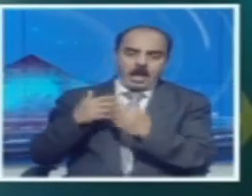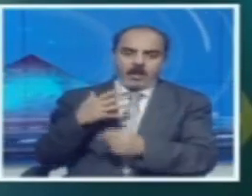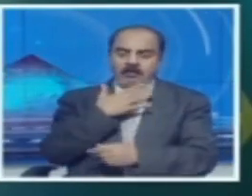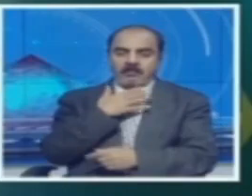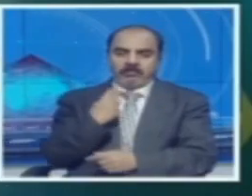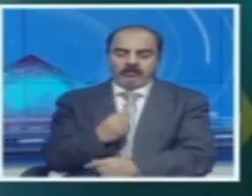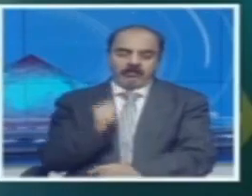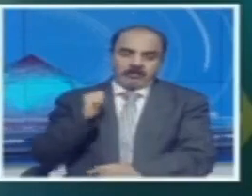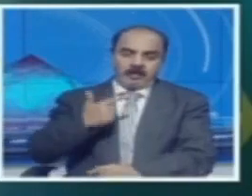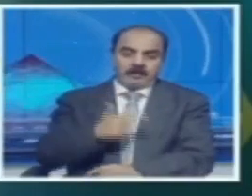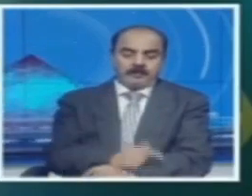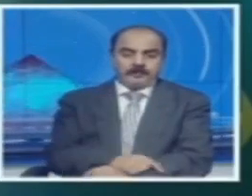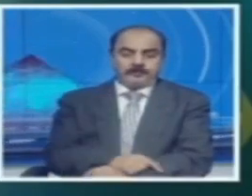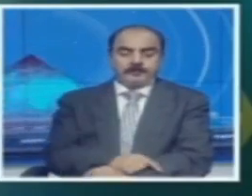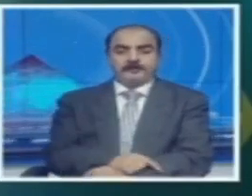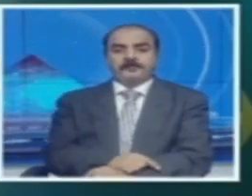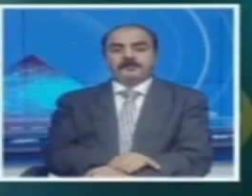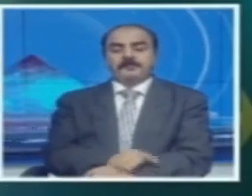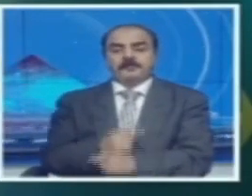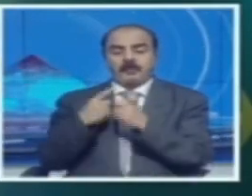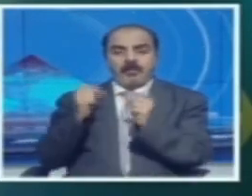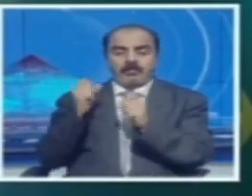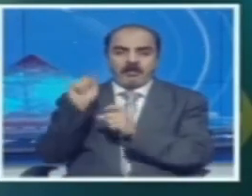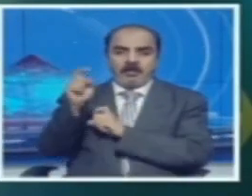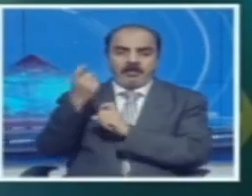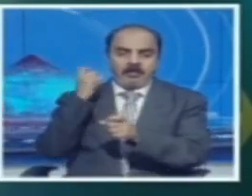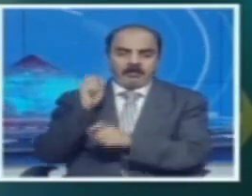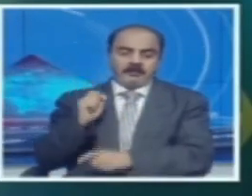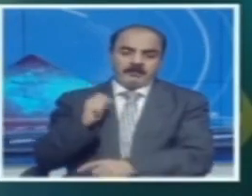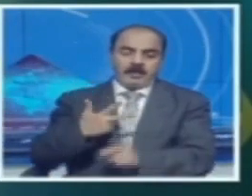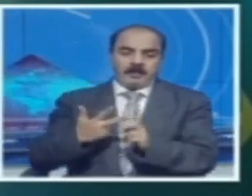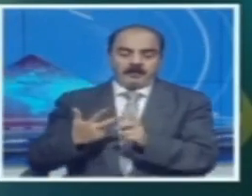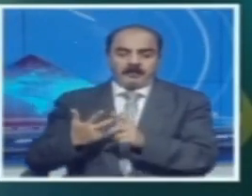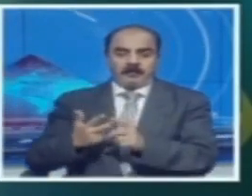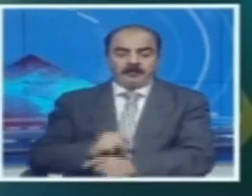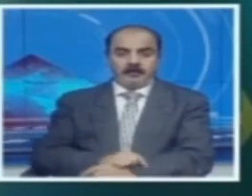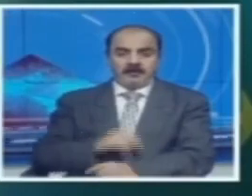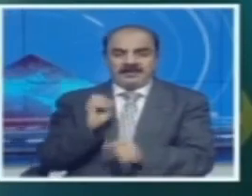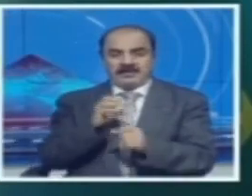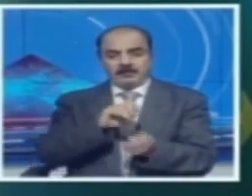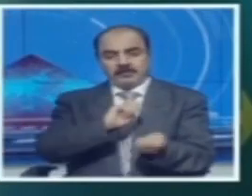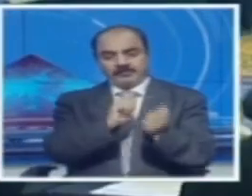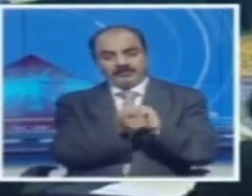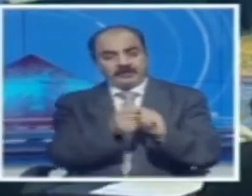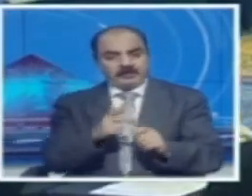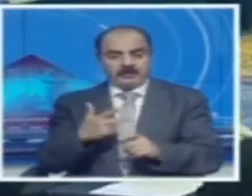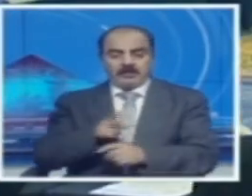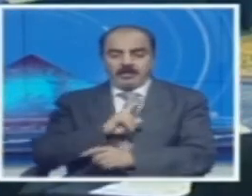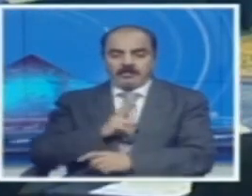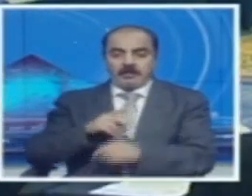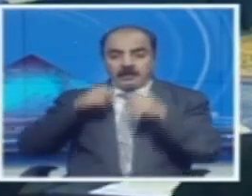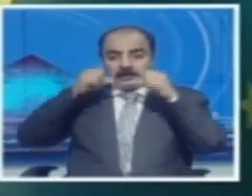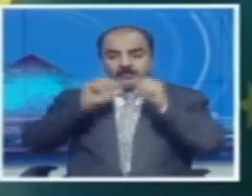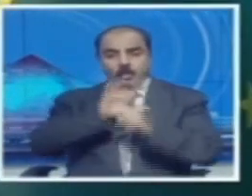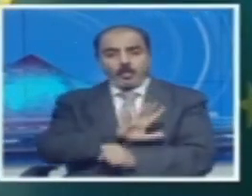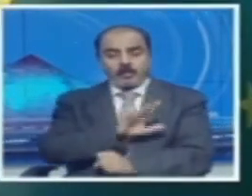القطاع الثاني هو الخاص بالنقل الكهربائي، القطاع الثالث هو المخلفات بكافة أنواعها. سفير الاتحاد